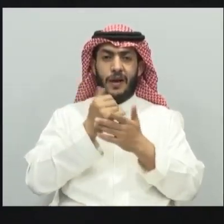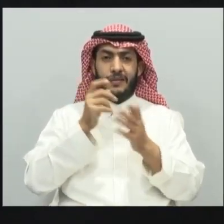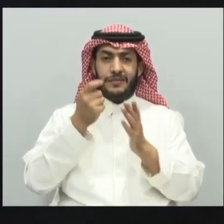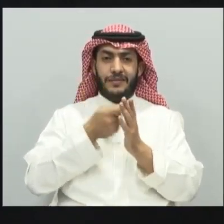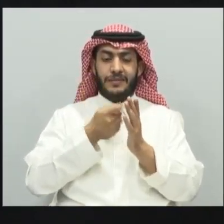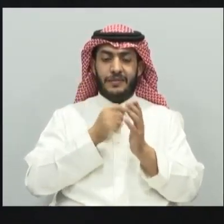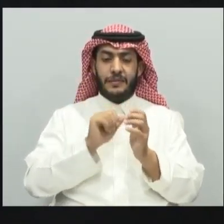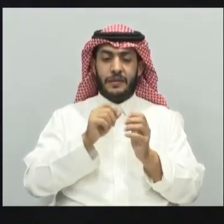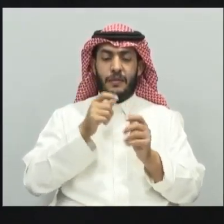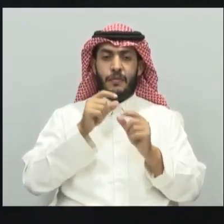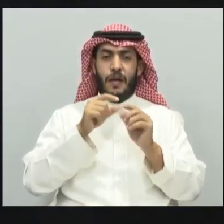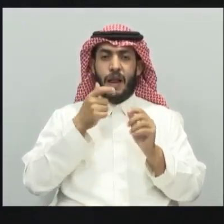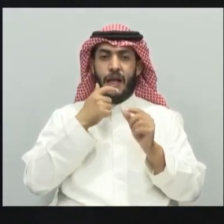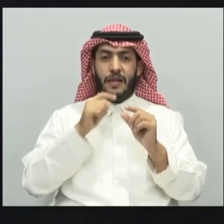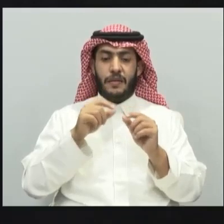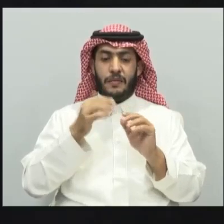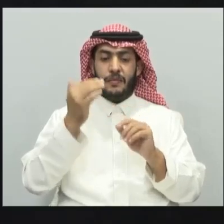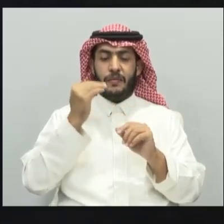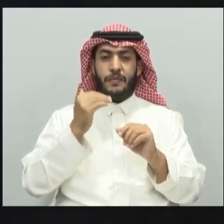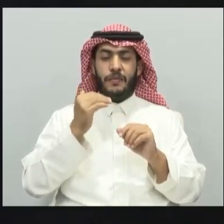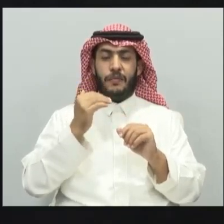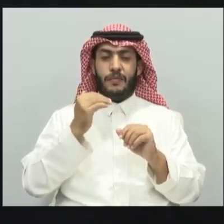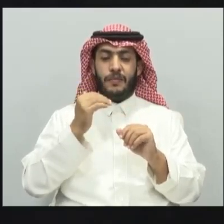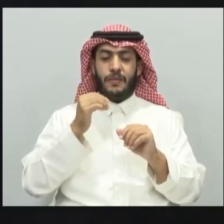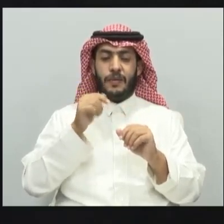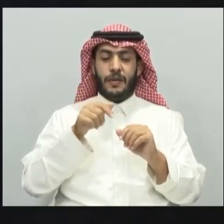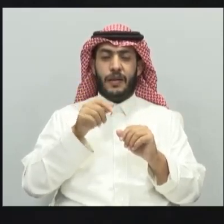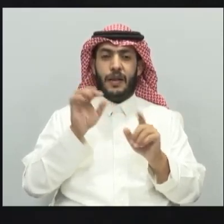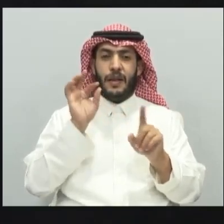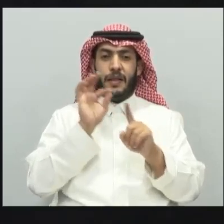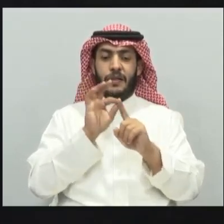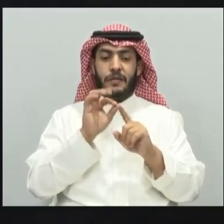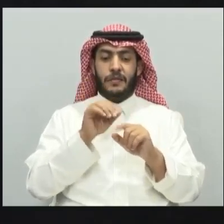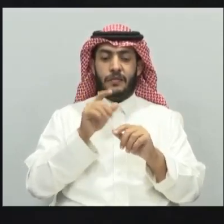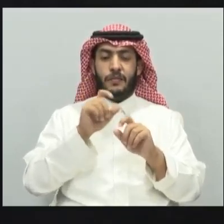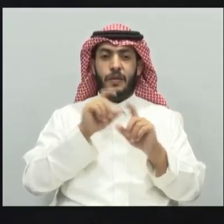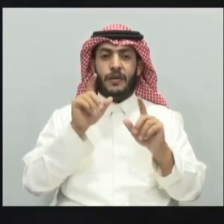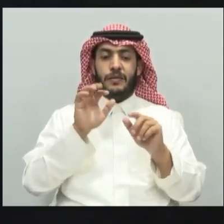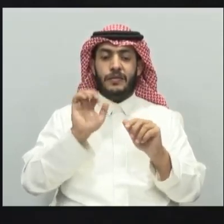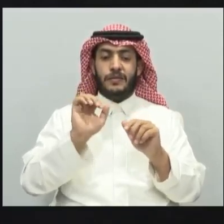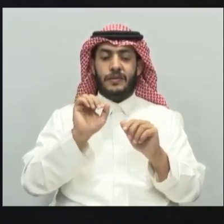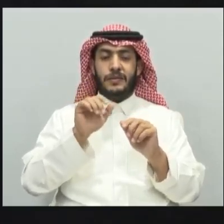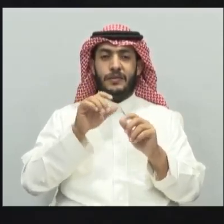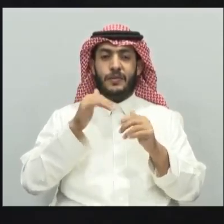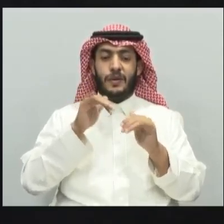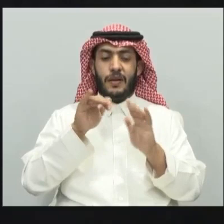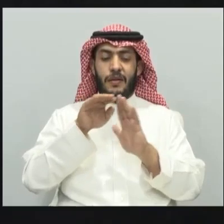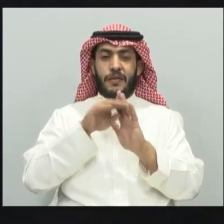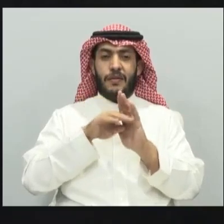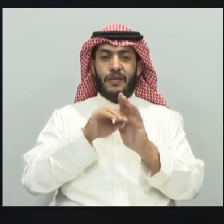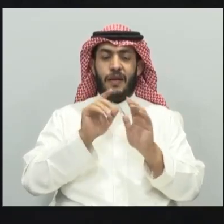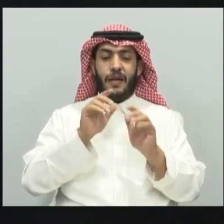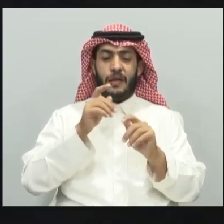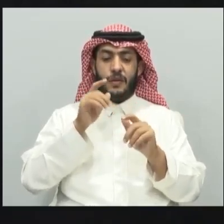الحديث الموضوع ثم ناتي بعد ذلك الى الهدف الذي بعد ان يوضح الطلاب صور الوضع